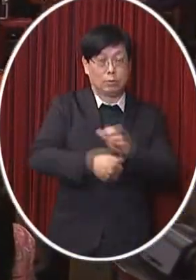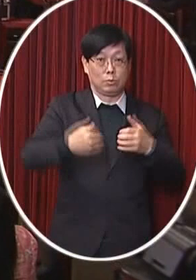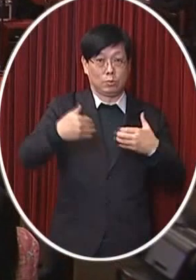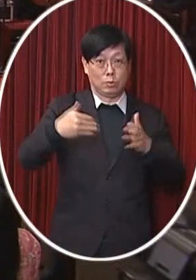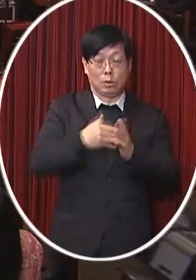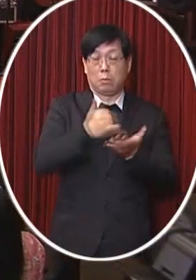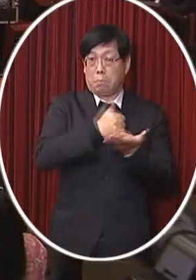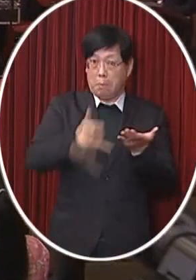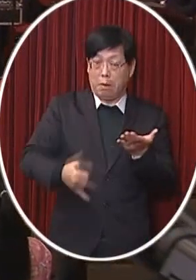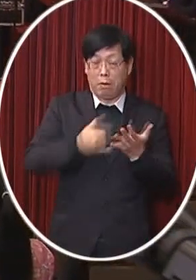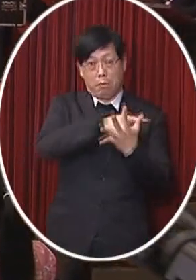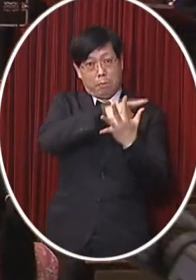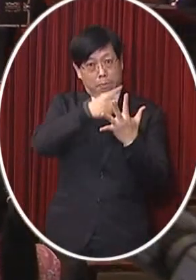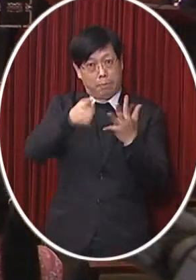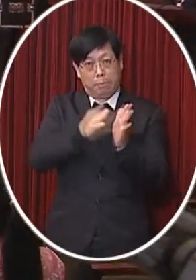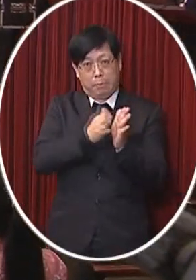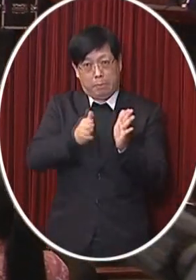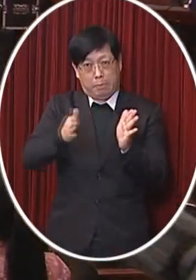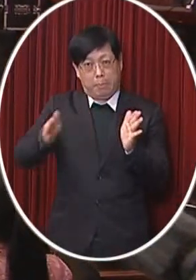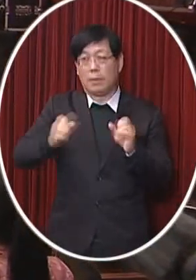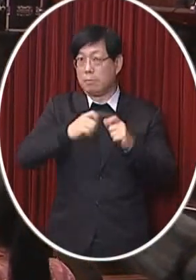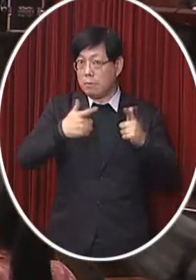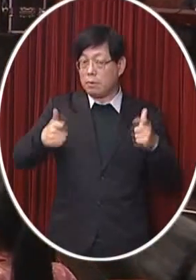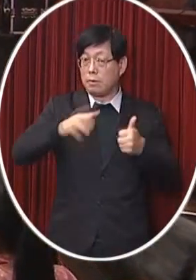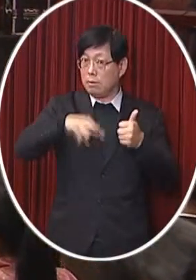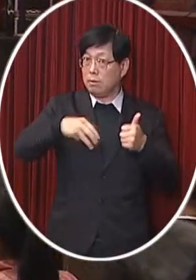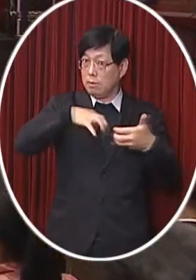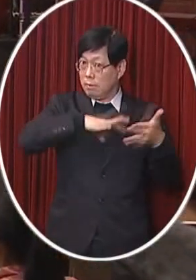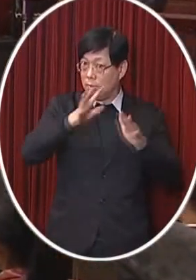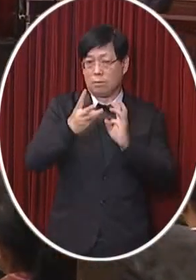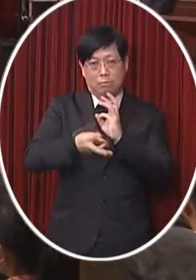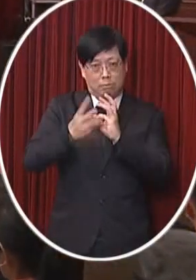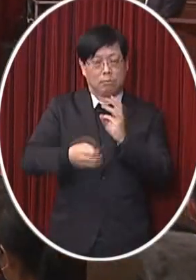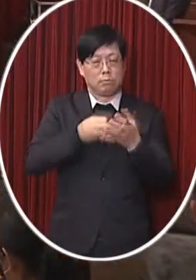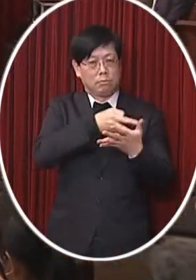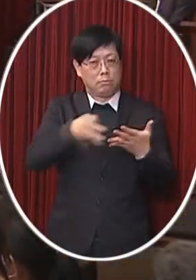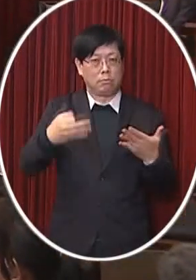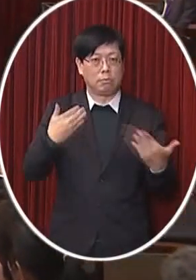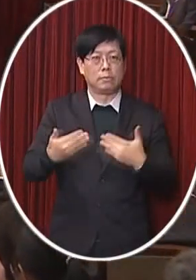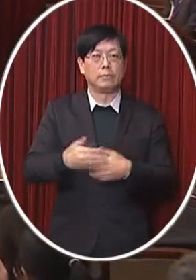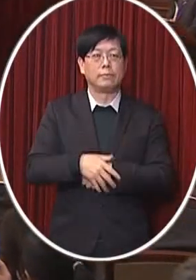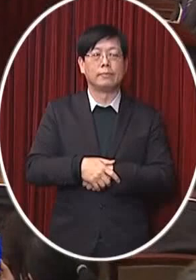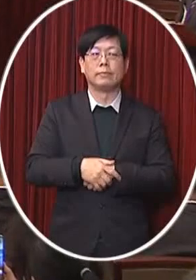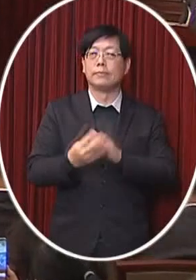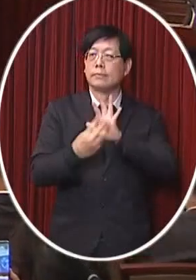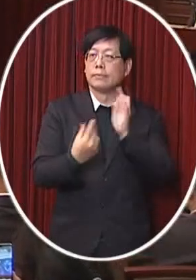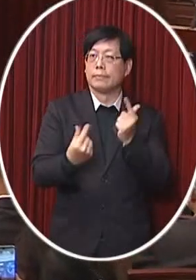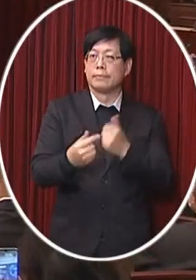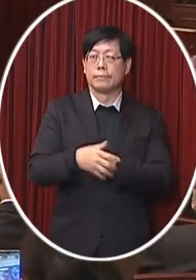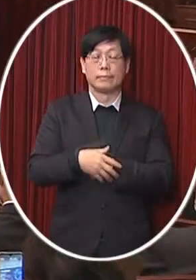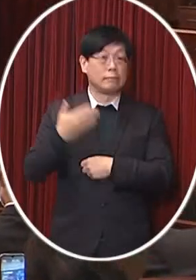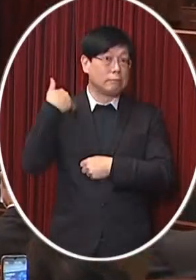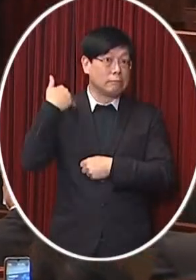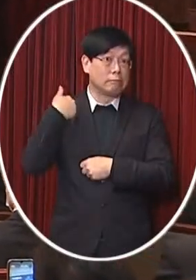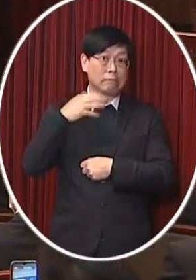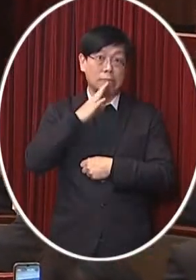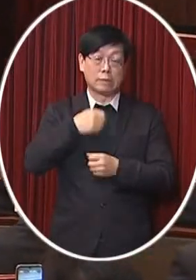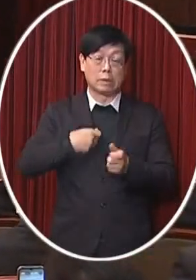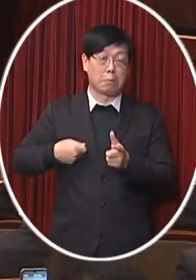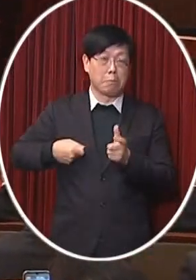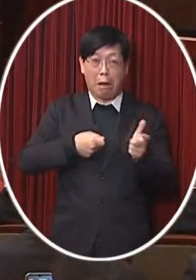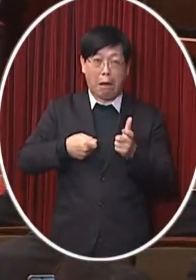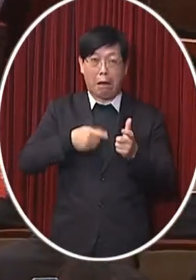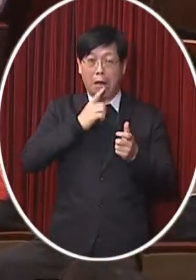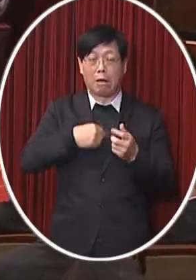役期不同的阶段的心智训练的项目详细的列出。举例来说，传统的刺枪术训